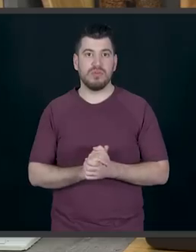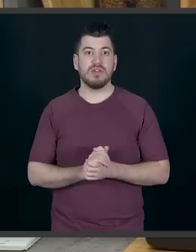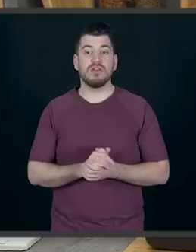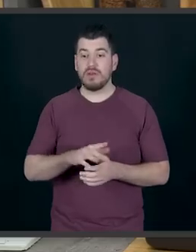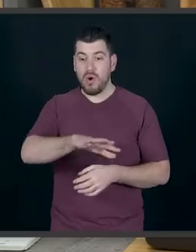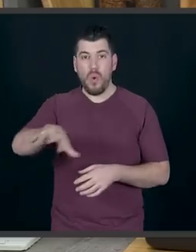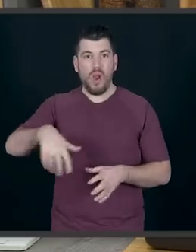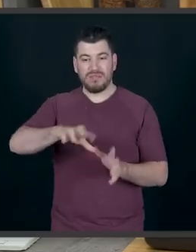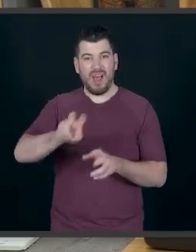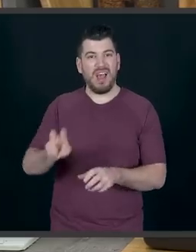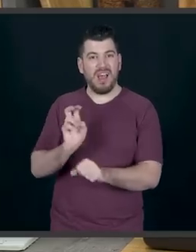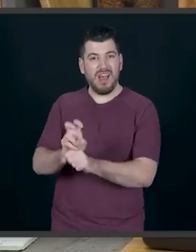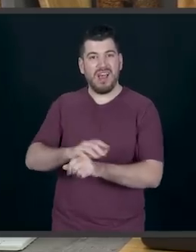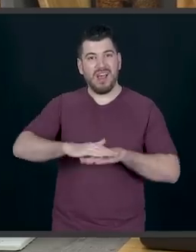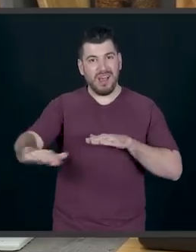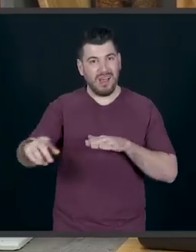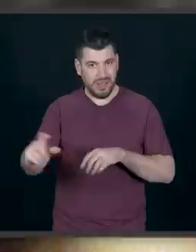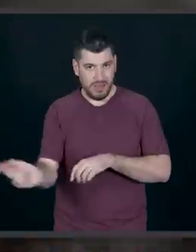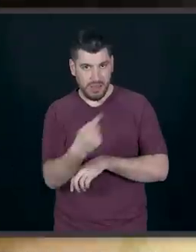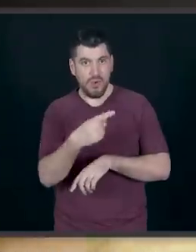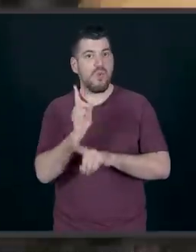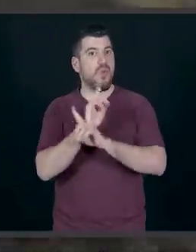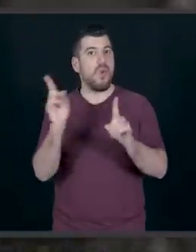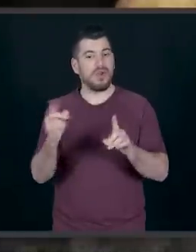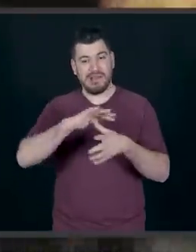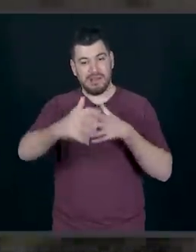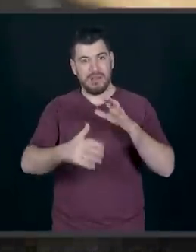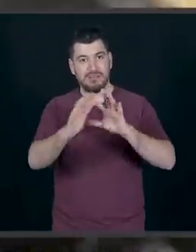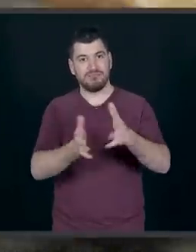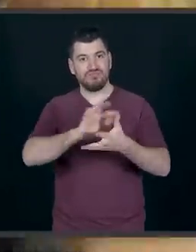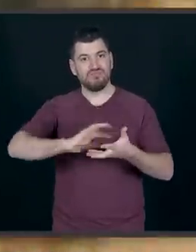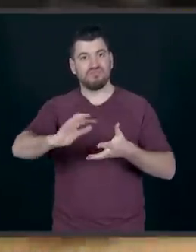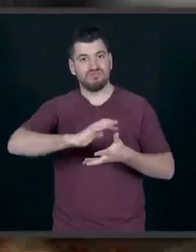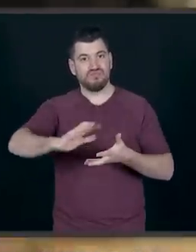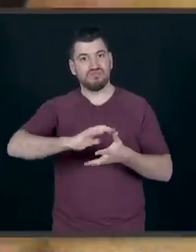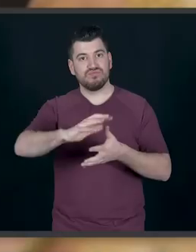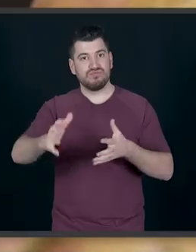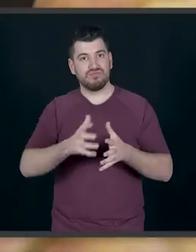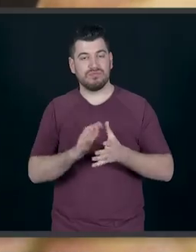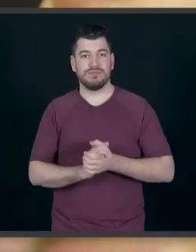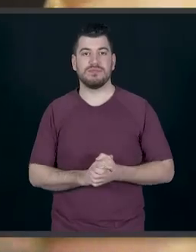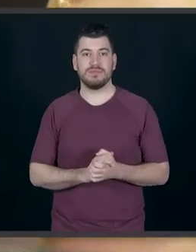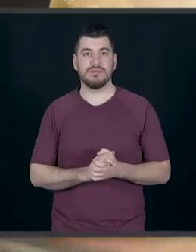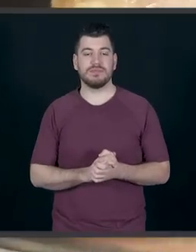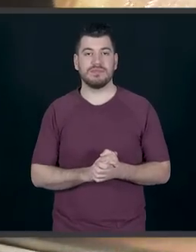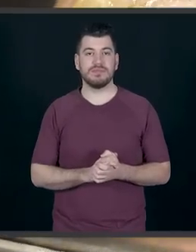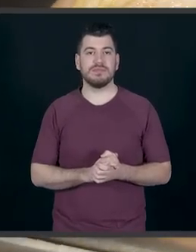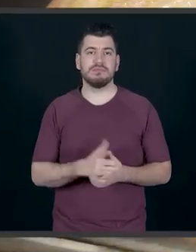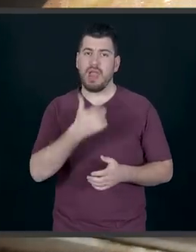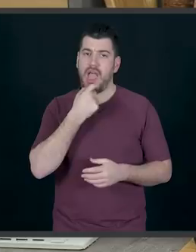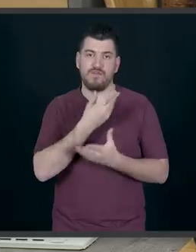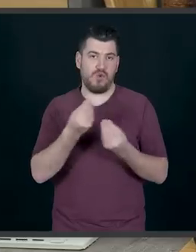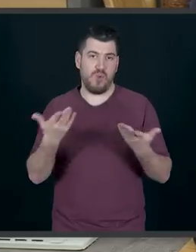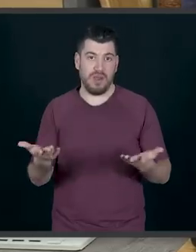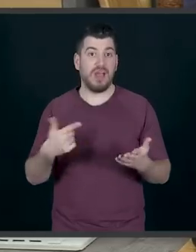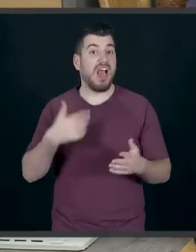Όλη αυτή τη μαρινάδα που έχει μείνει στον πάγκο δεν θα πάει χαμένη. Θα τη βάλω από πάνω. Πόσο εύκολο που ήταν. Το μόνο που θέλω είναι να